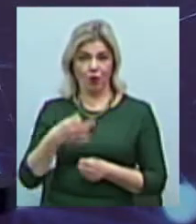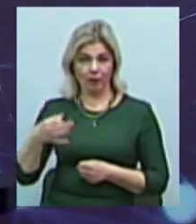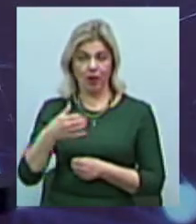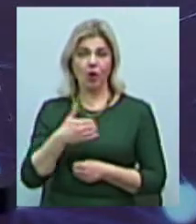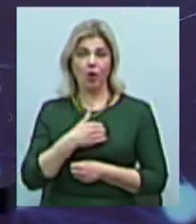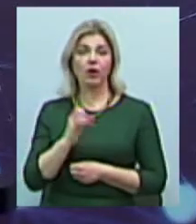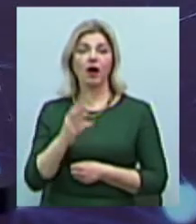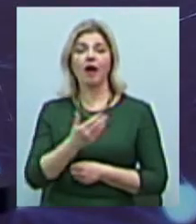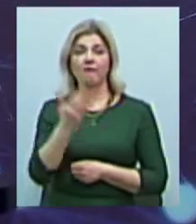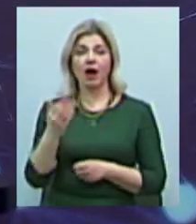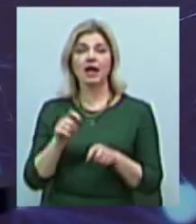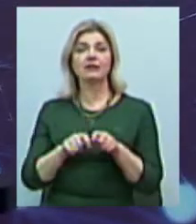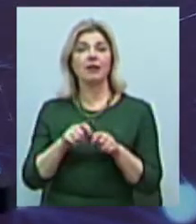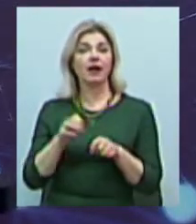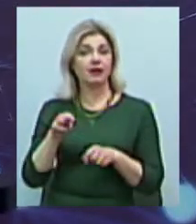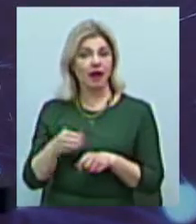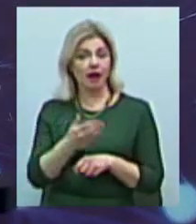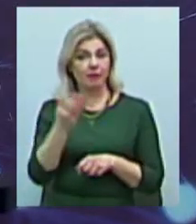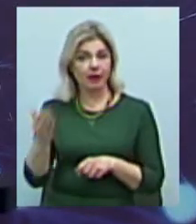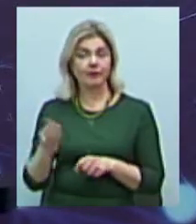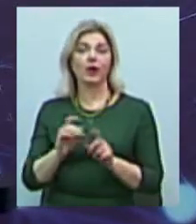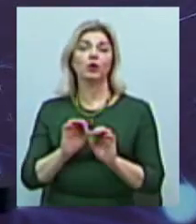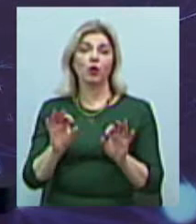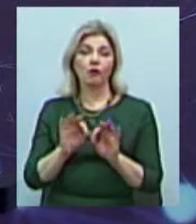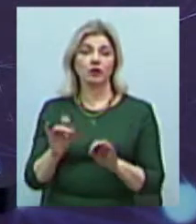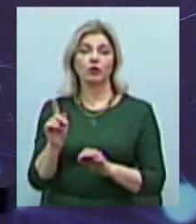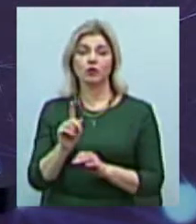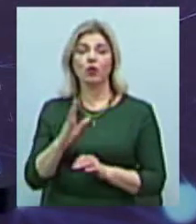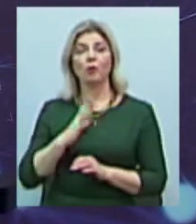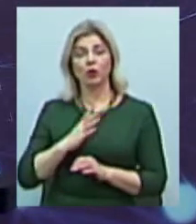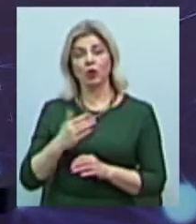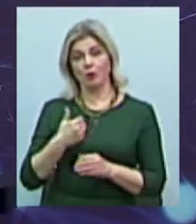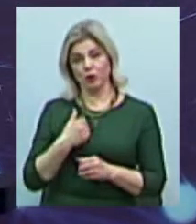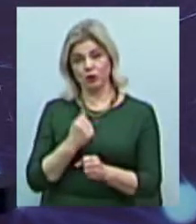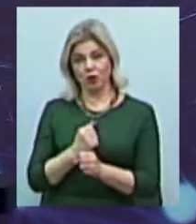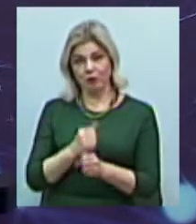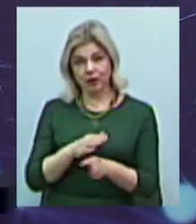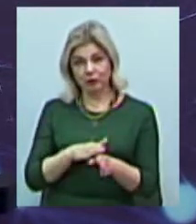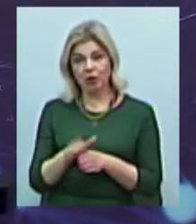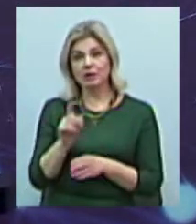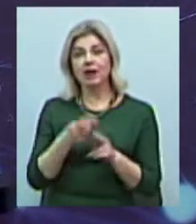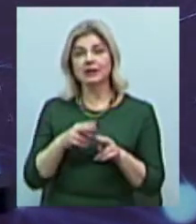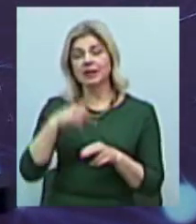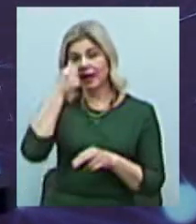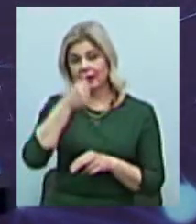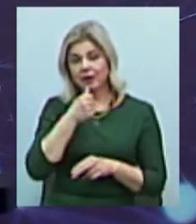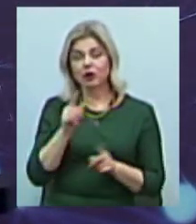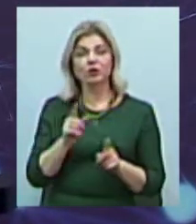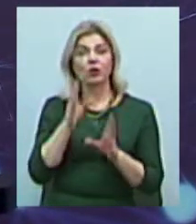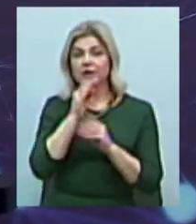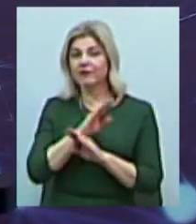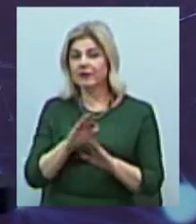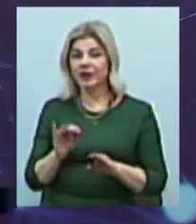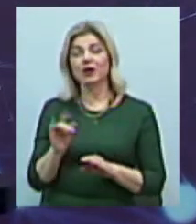громадськості, вам, як експертам, доповісти, розказати, що було мною зроблено за цей рік, що не встигли зробити і що